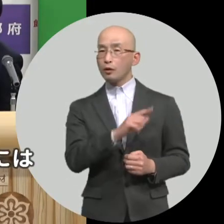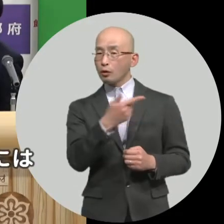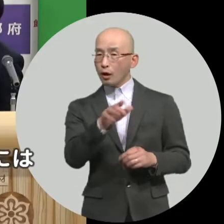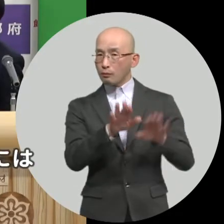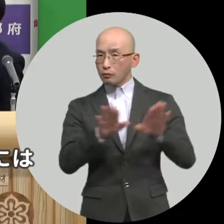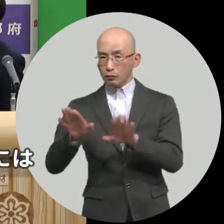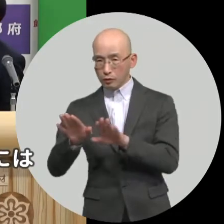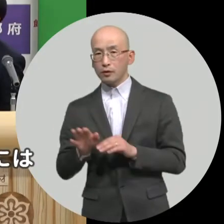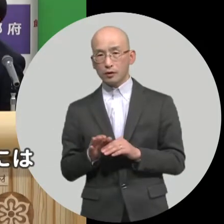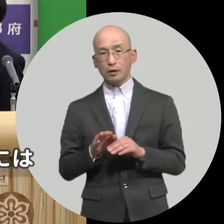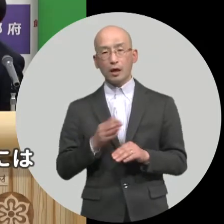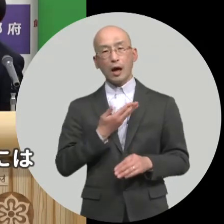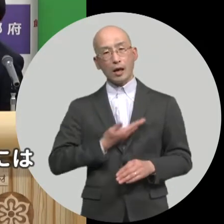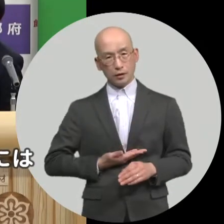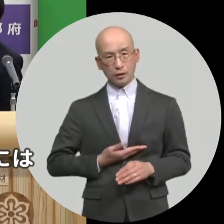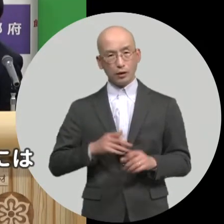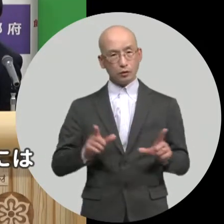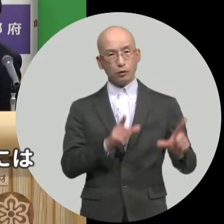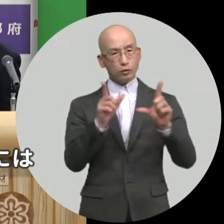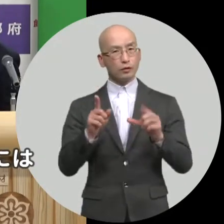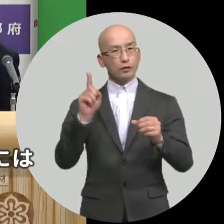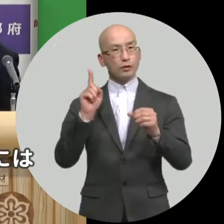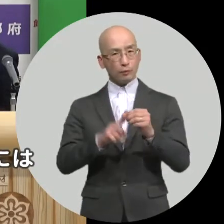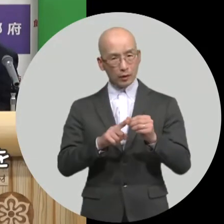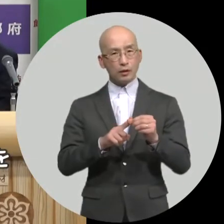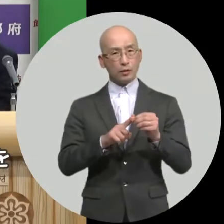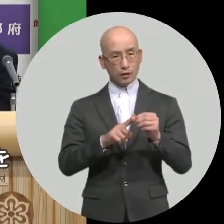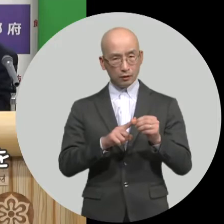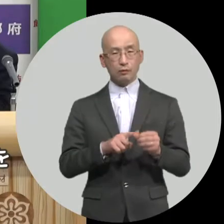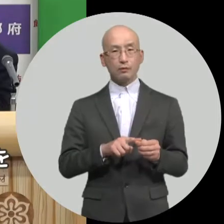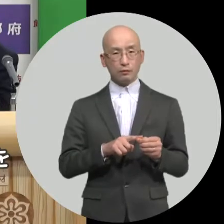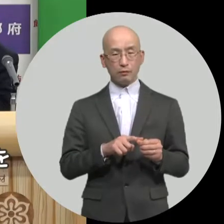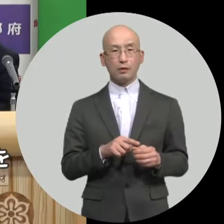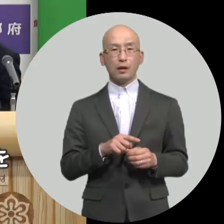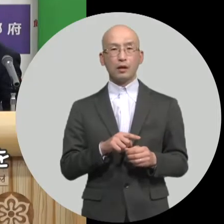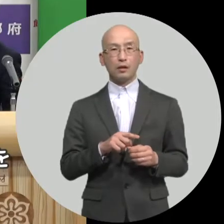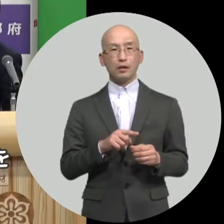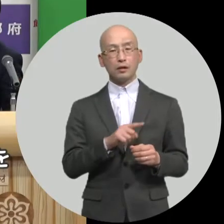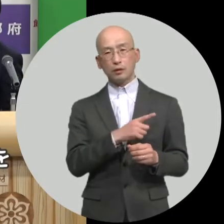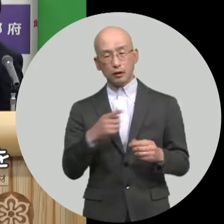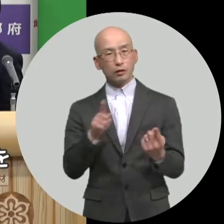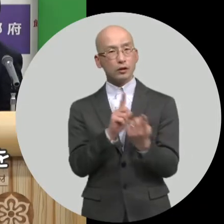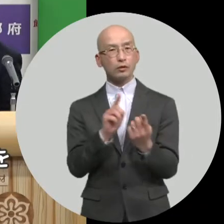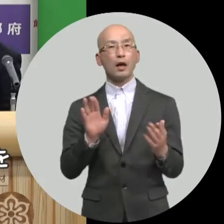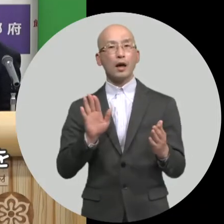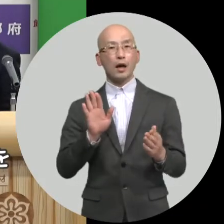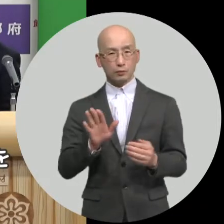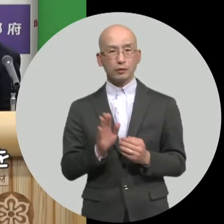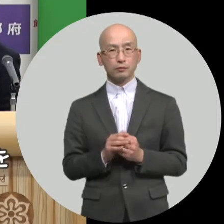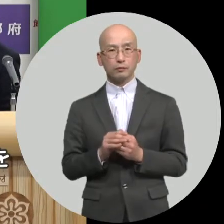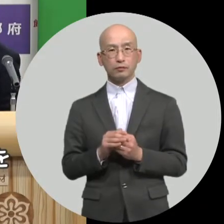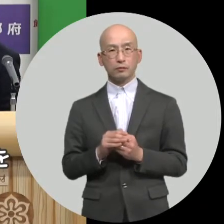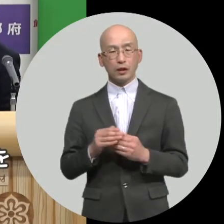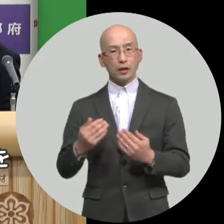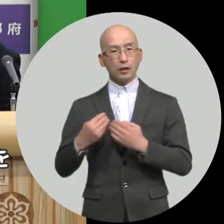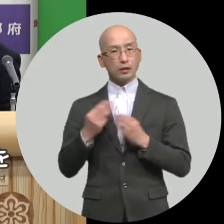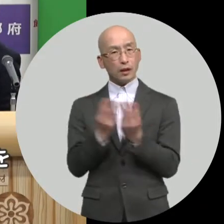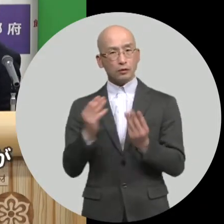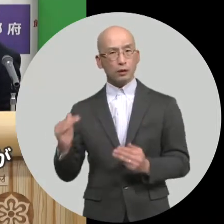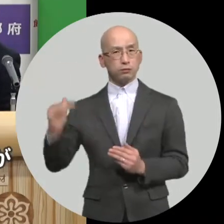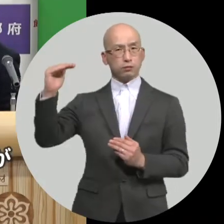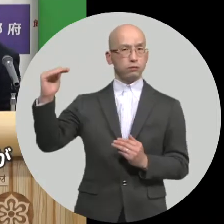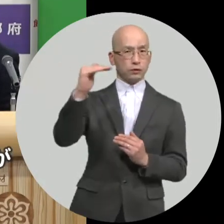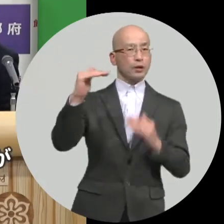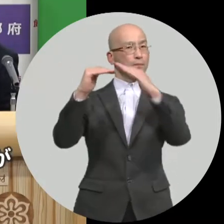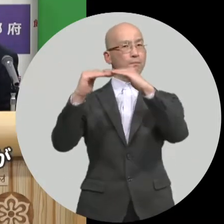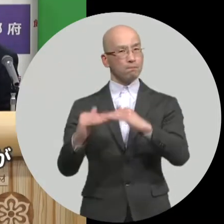して過ごすためには様々な必要があるということで、一つは高止まりしている感染者を少しでも減らすということと、